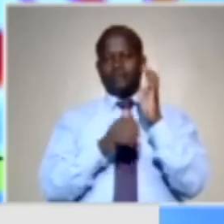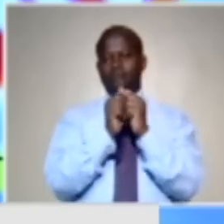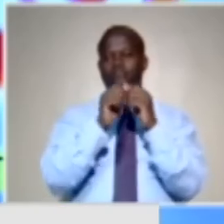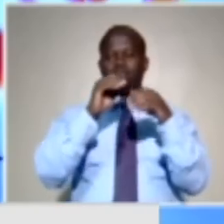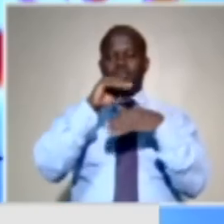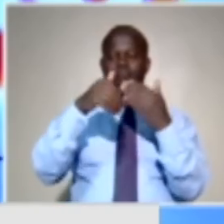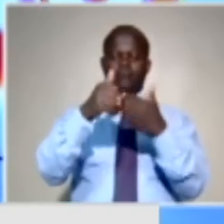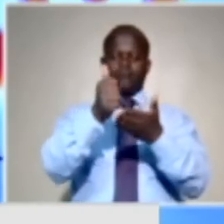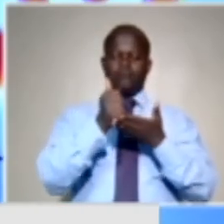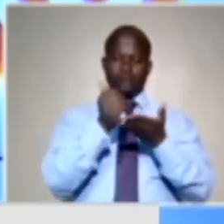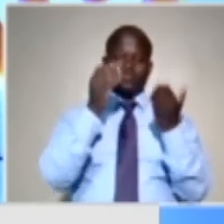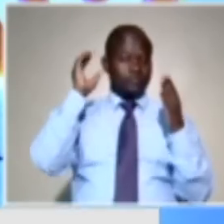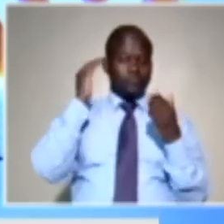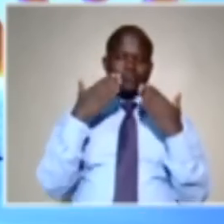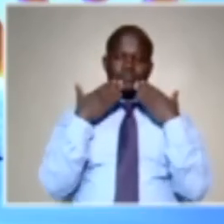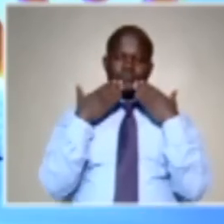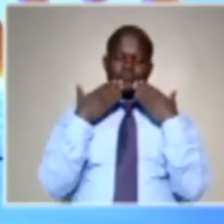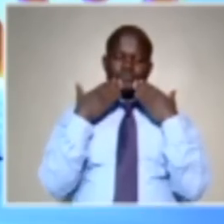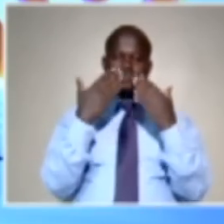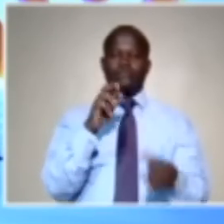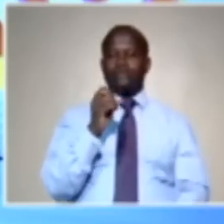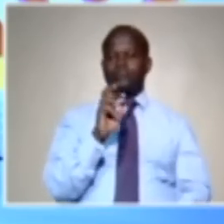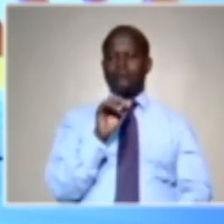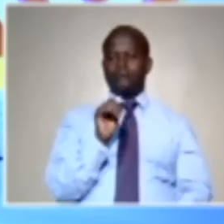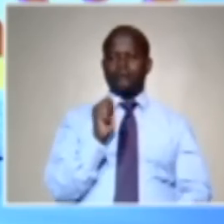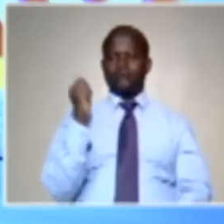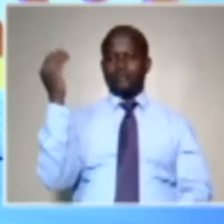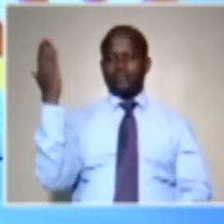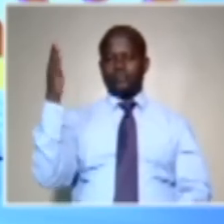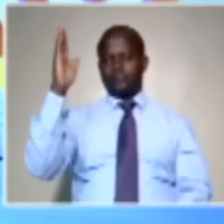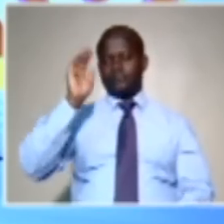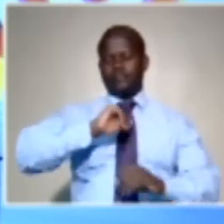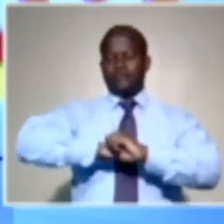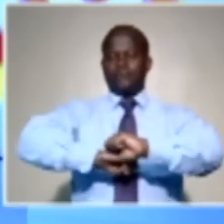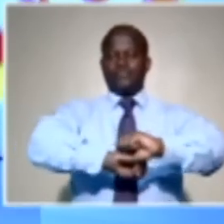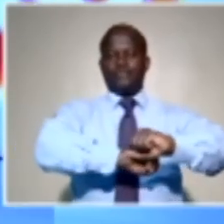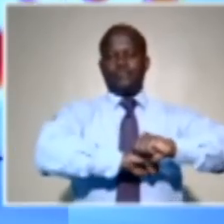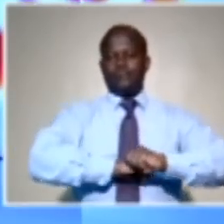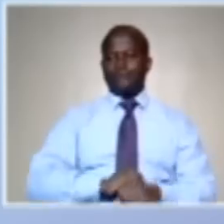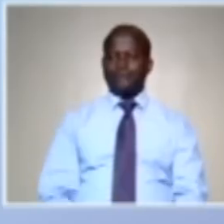ekipi yose yafashe kubageza aya makuru turabashimiye indi Gloria Mukamabano Imana ibarinde.